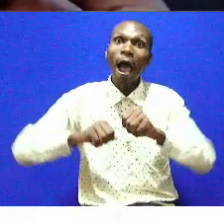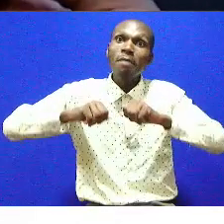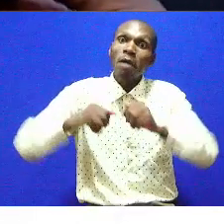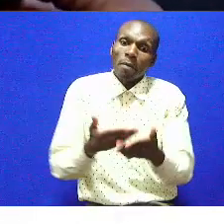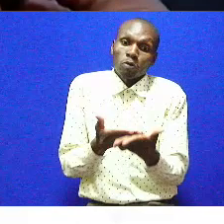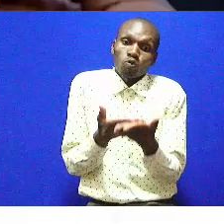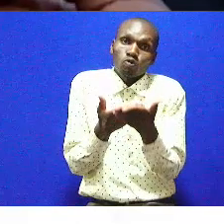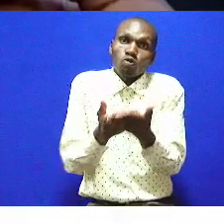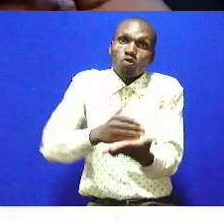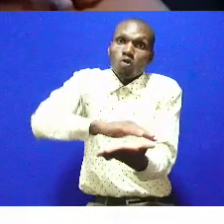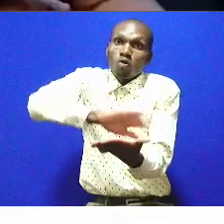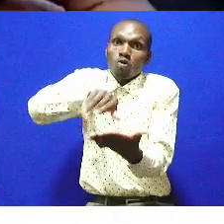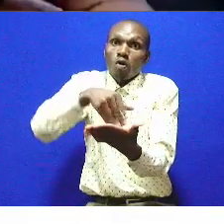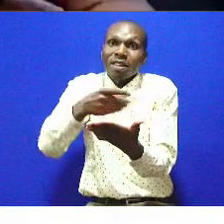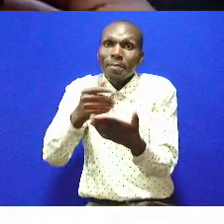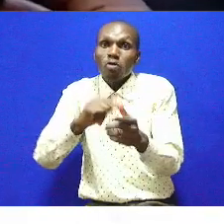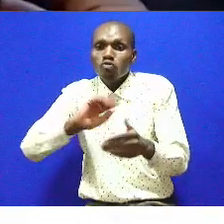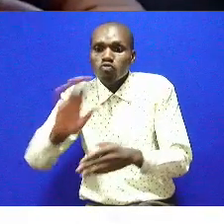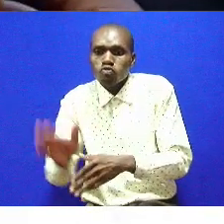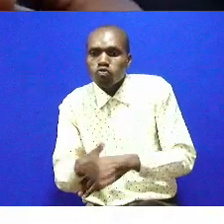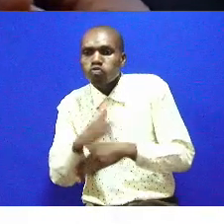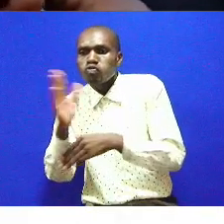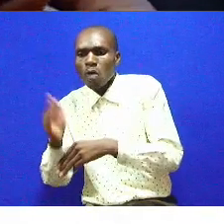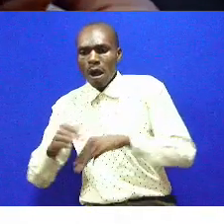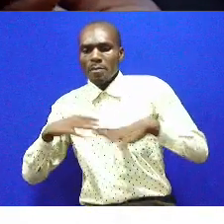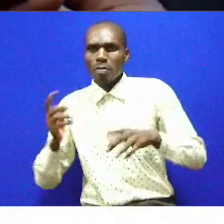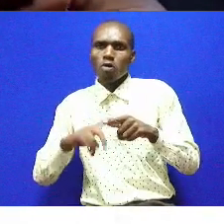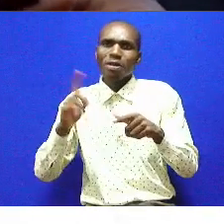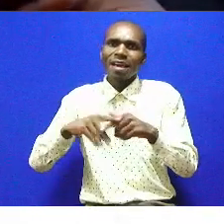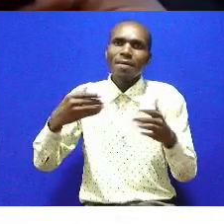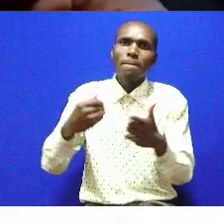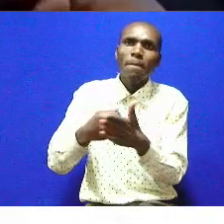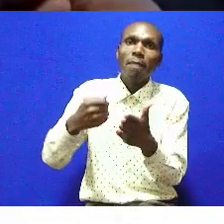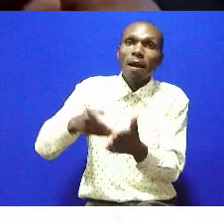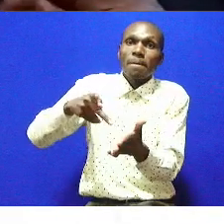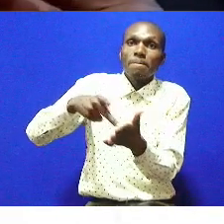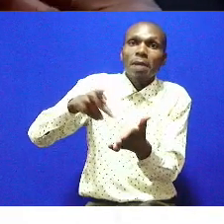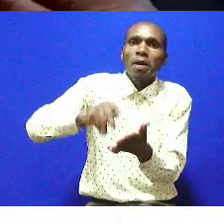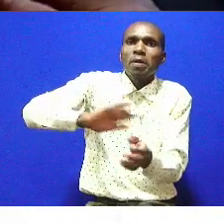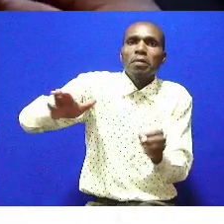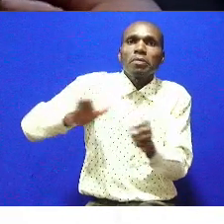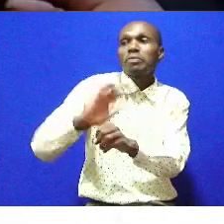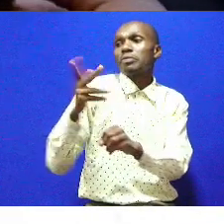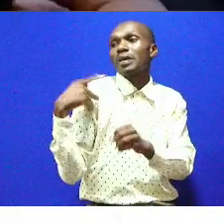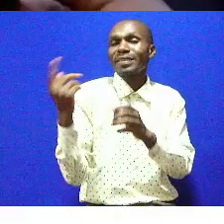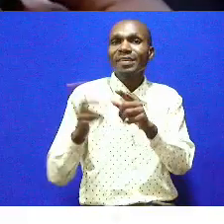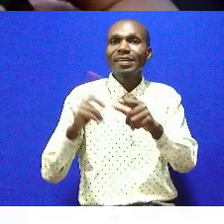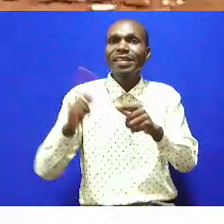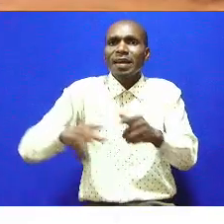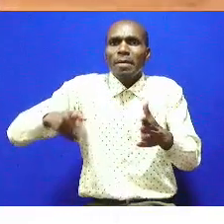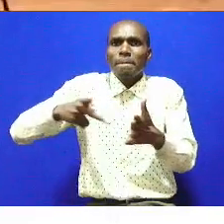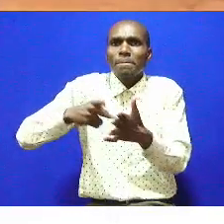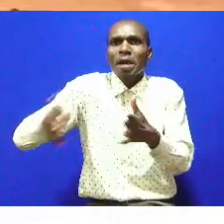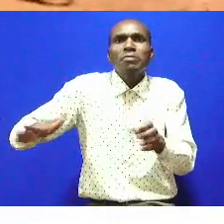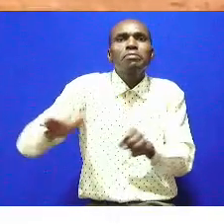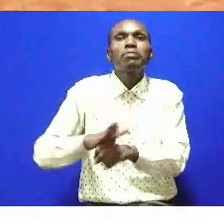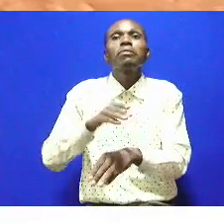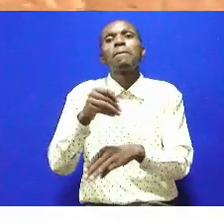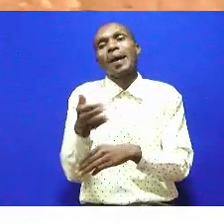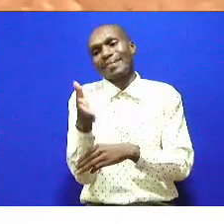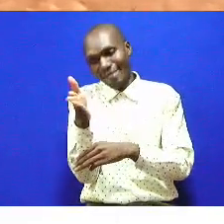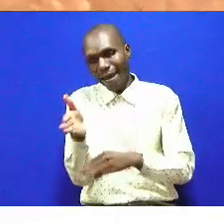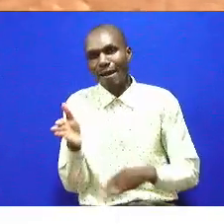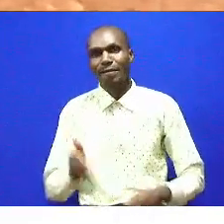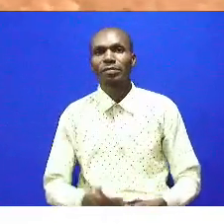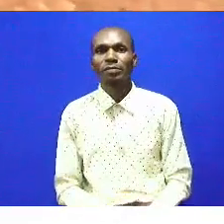kicho bari bons ba kwa musakaroka chibese cha bonchi aka nituri tukoligoro and igo chia kana chions pi ko ripotelia